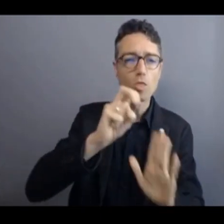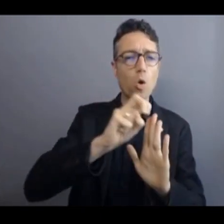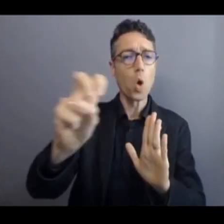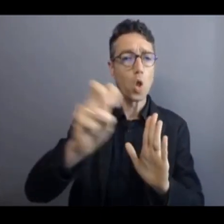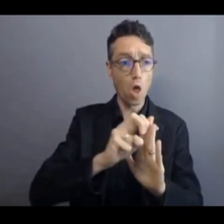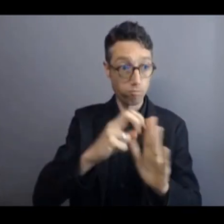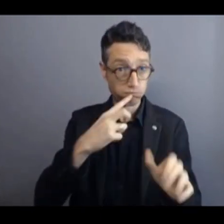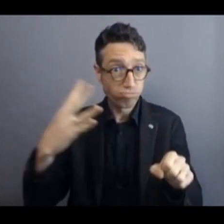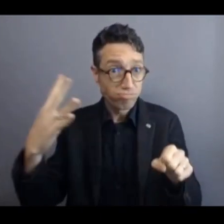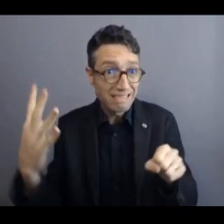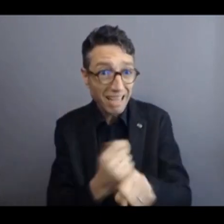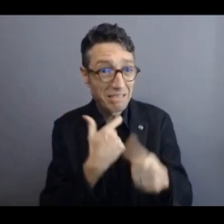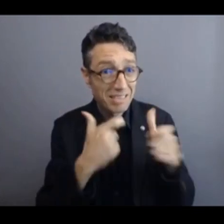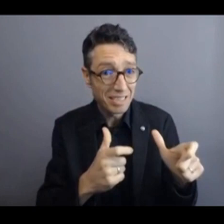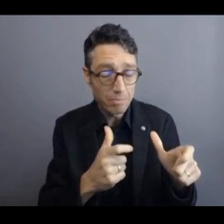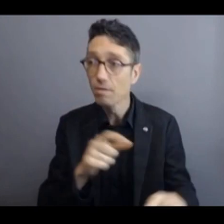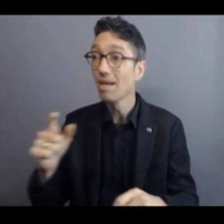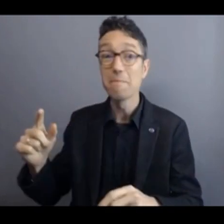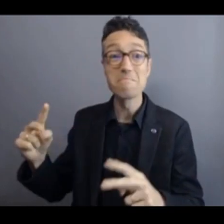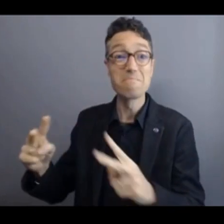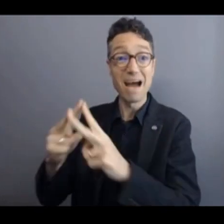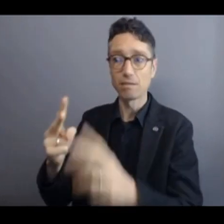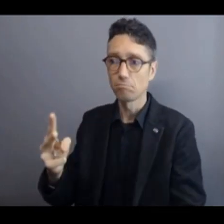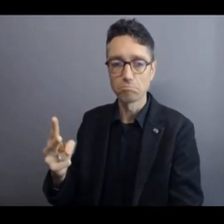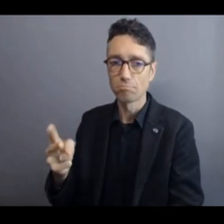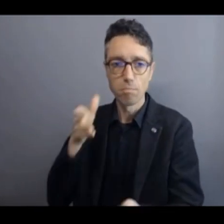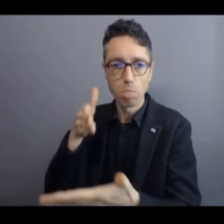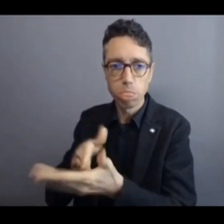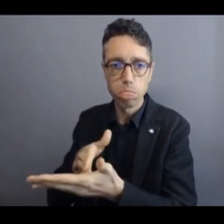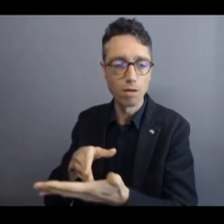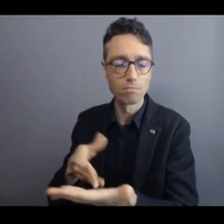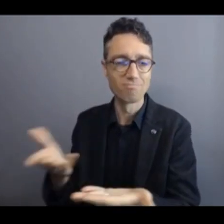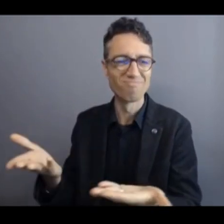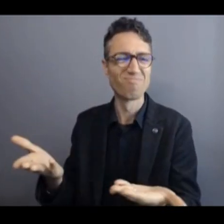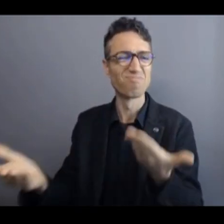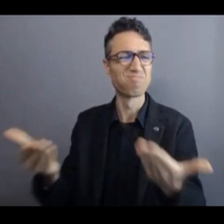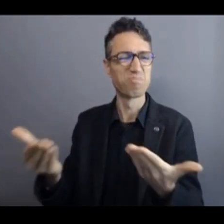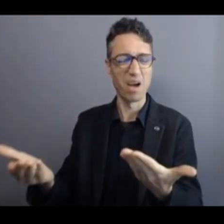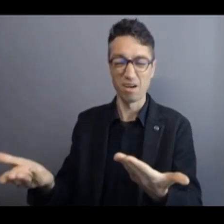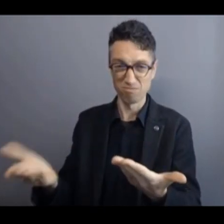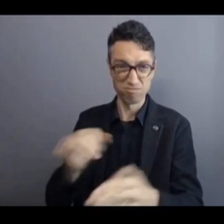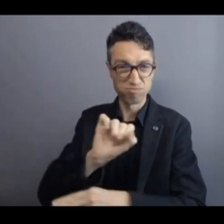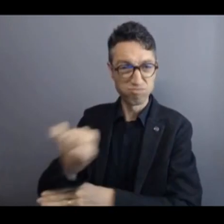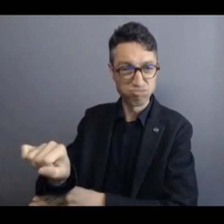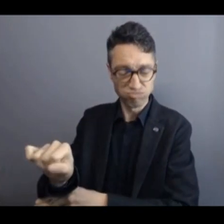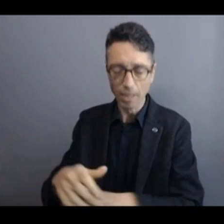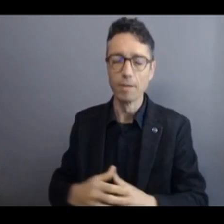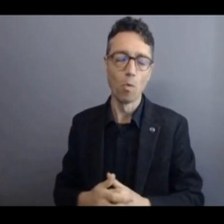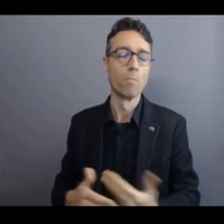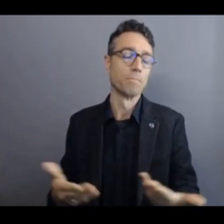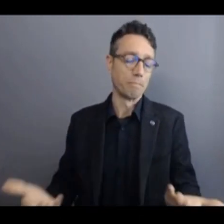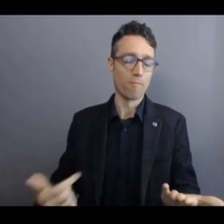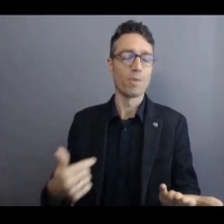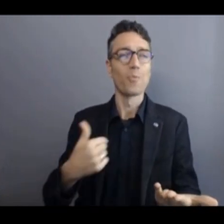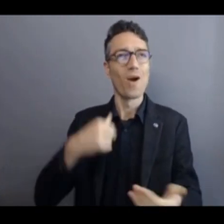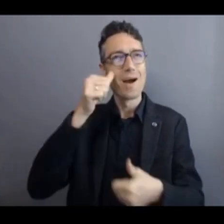pari de l'accessibilité complète pour les personnes à mobilité réduite. Et ça, c'est un peu embêtant. Alors là, quand j'ai vu Paris 2024, je me souviens, j'étais encore au magazine de la santé,